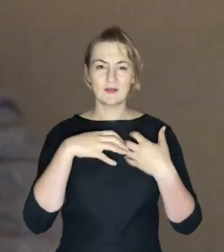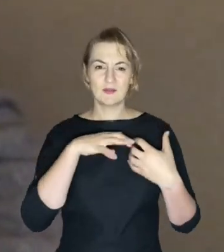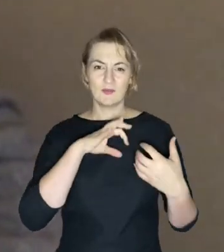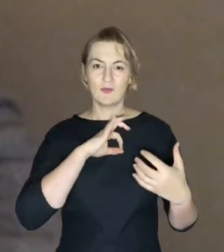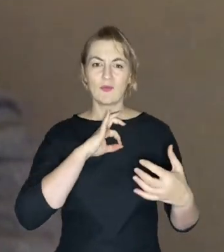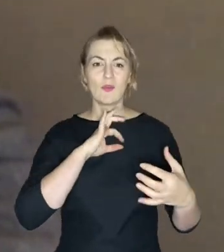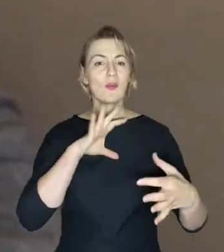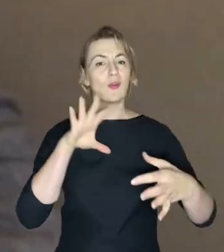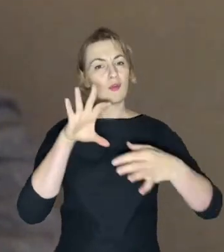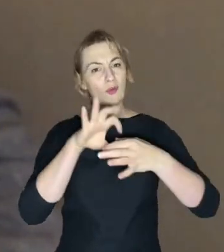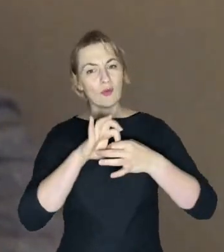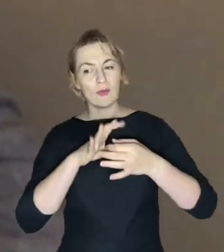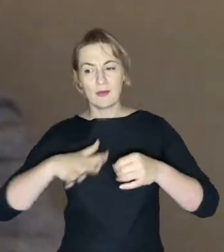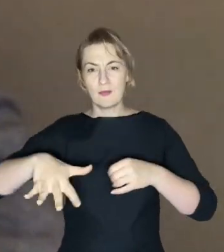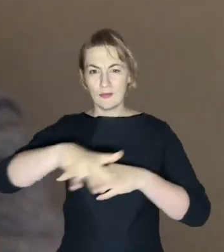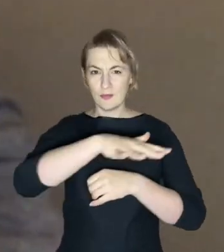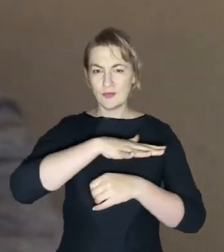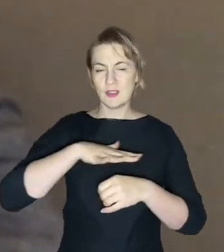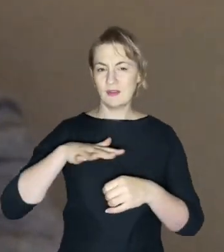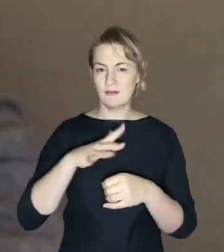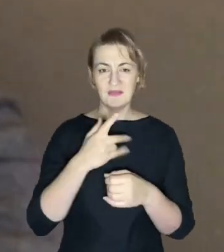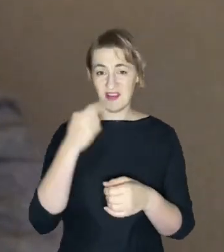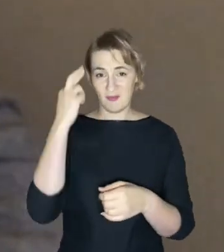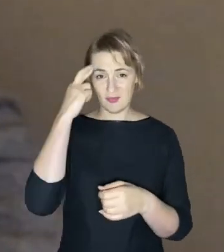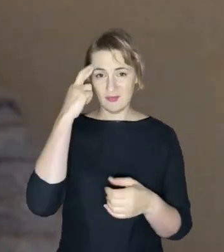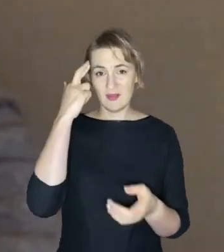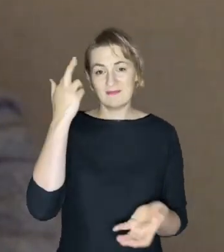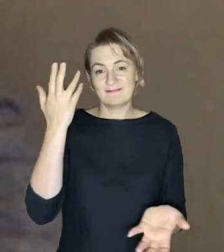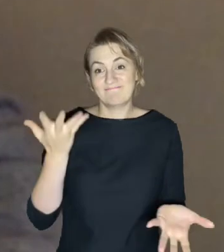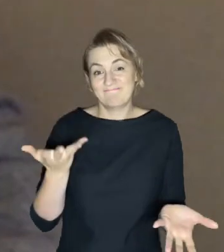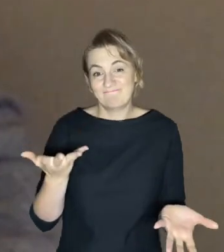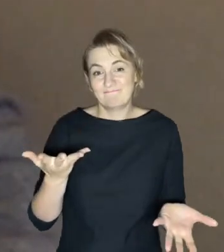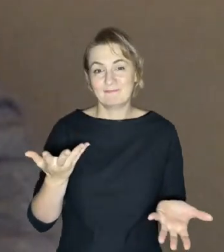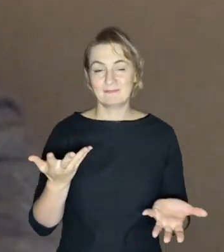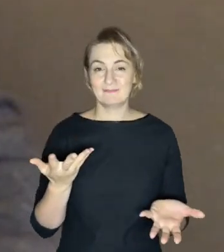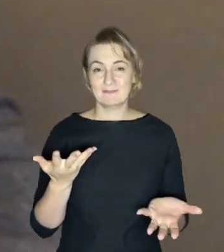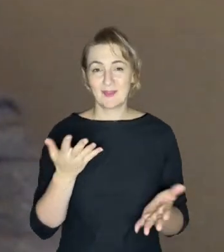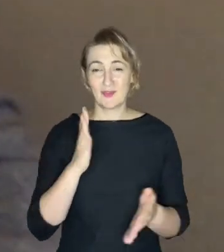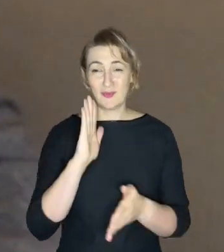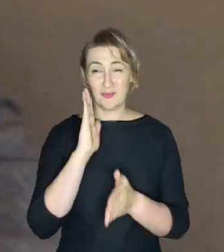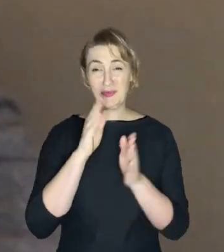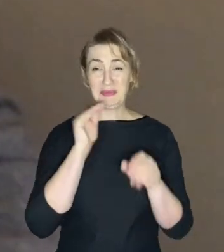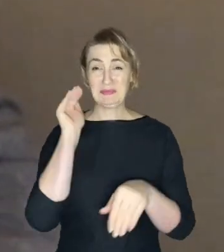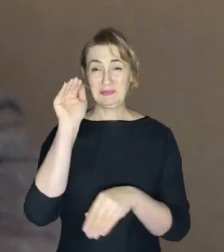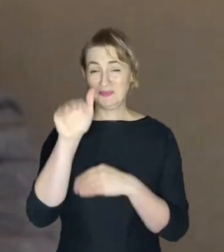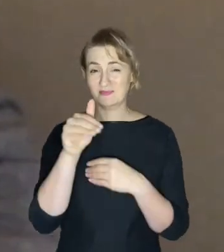relacji z naszym otoczeniem, no to kiepsko to widzę.